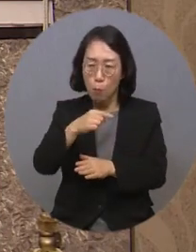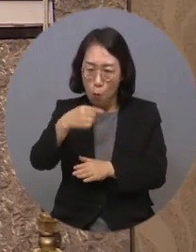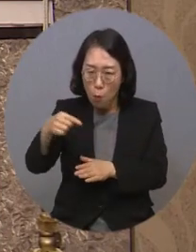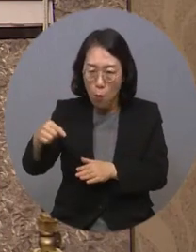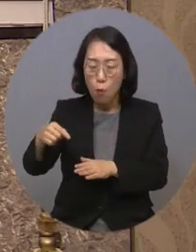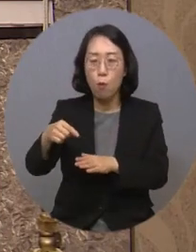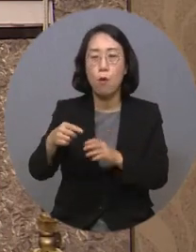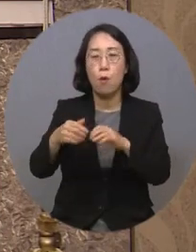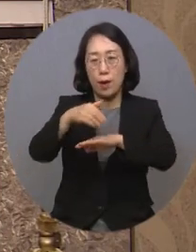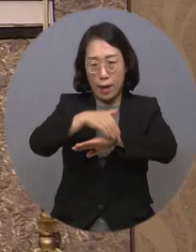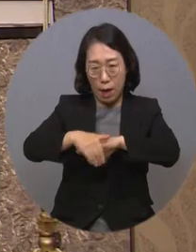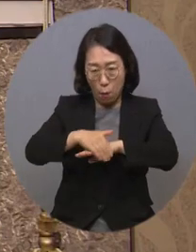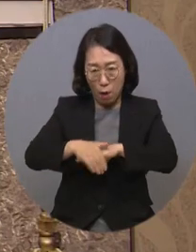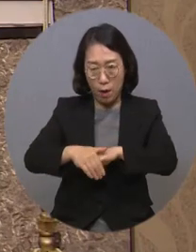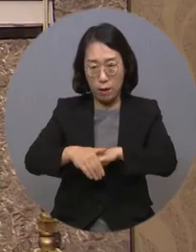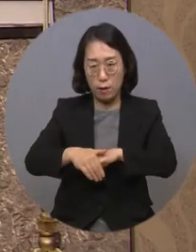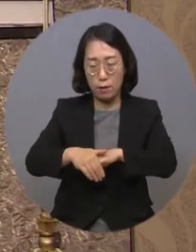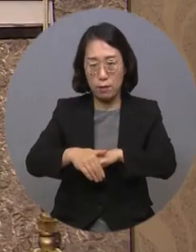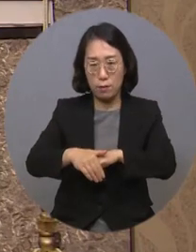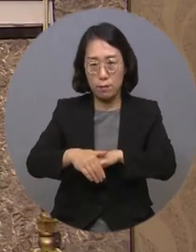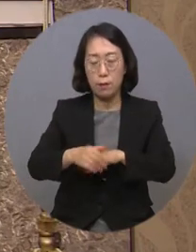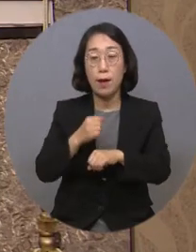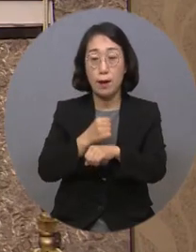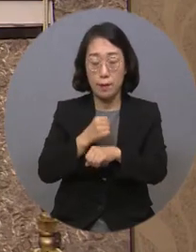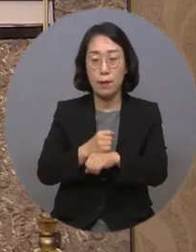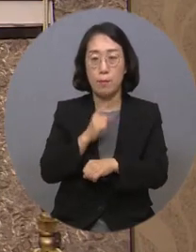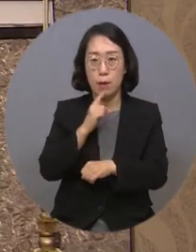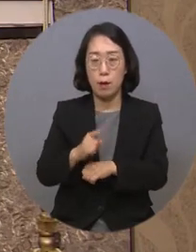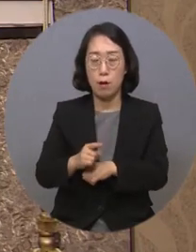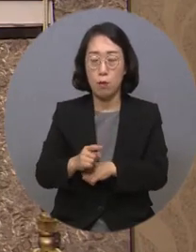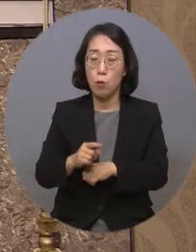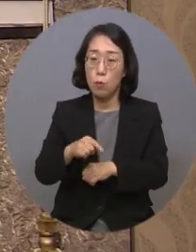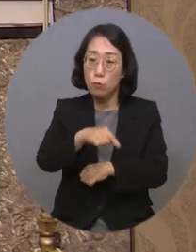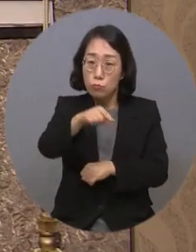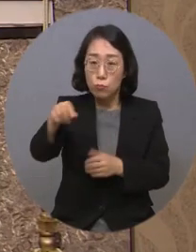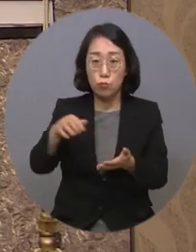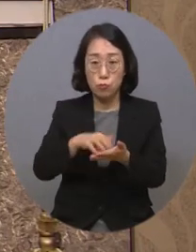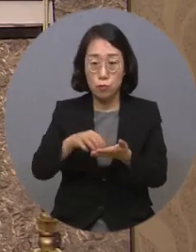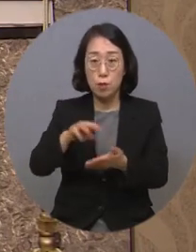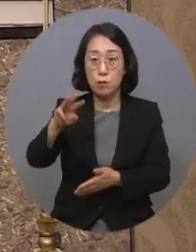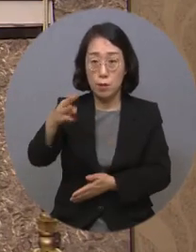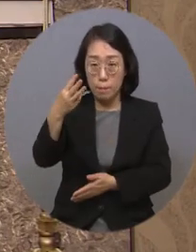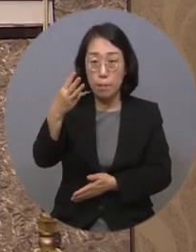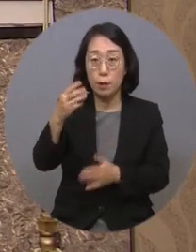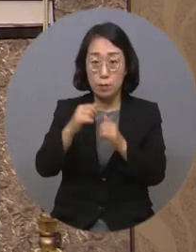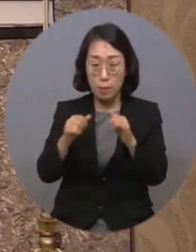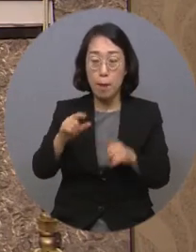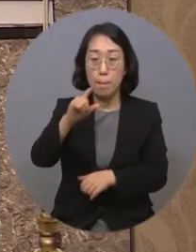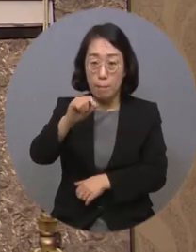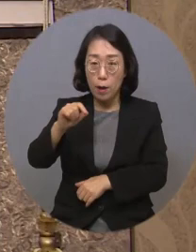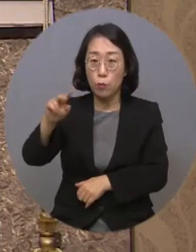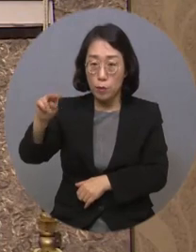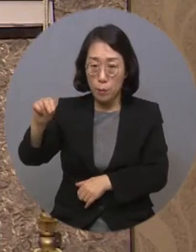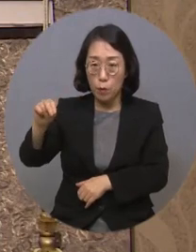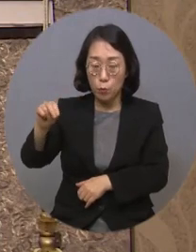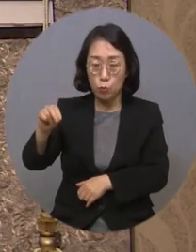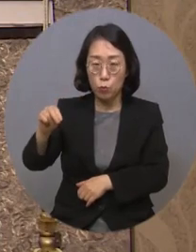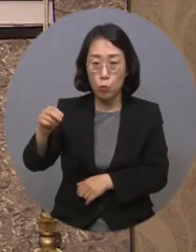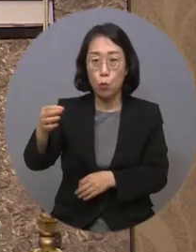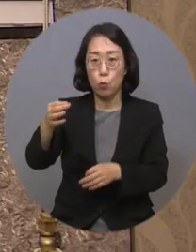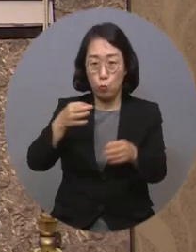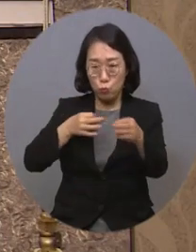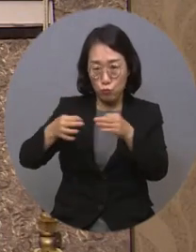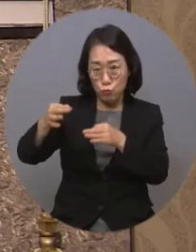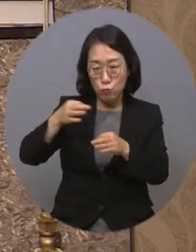어떤 플랜들을 제시를 한 거죠. 예. 그래서 의외로 거의 300명 가까운 후원자가 이제 만 원이만씩 후원을 해주신 거예요. 그래서